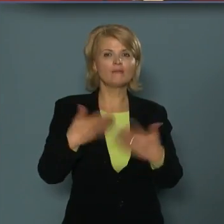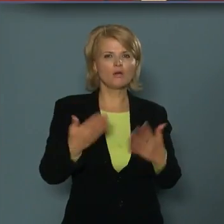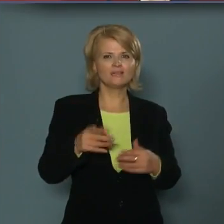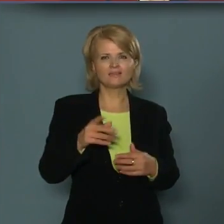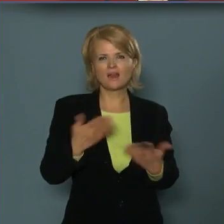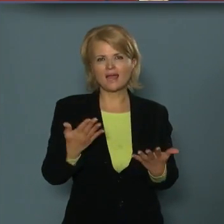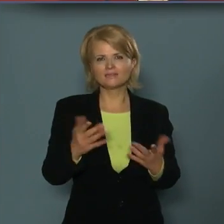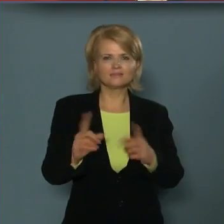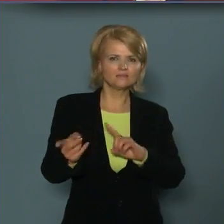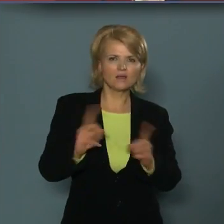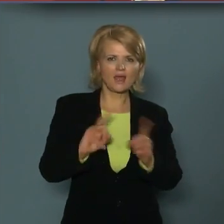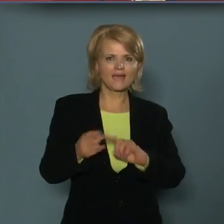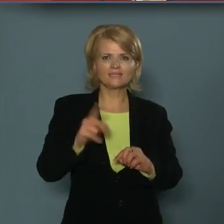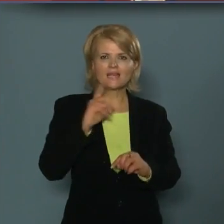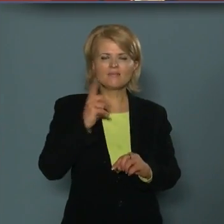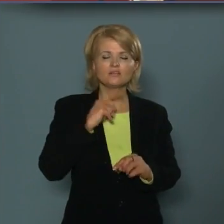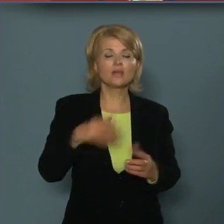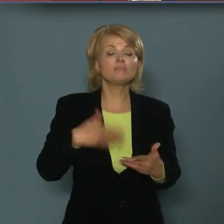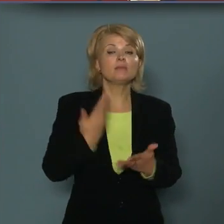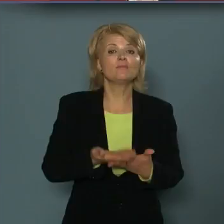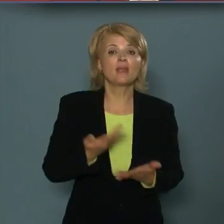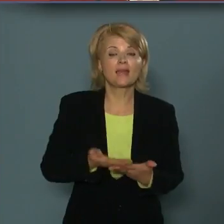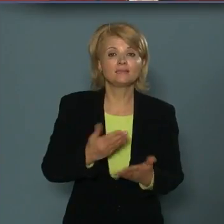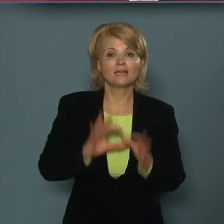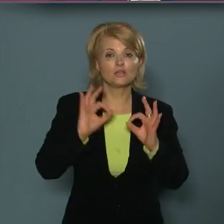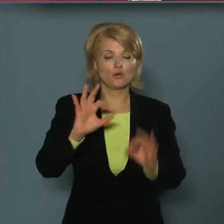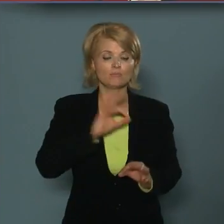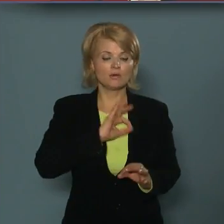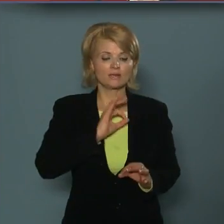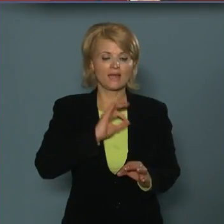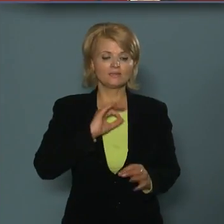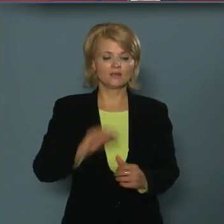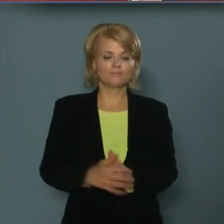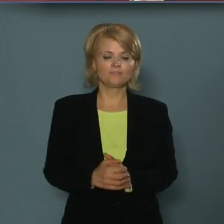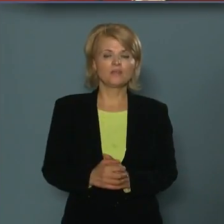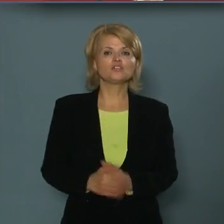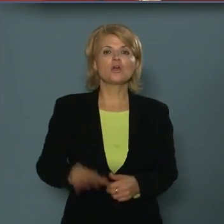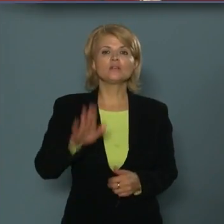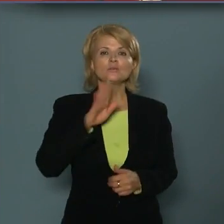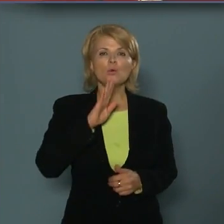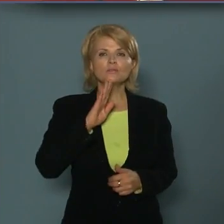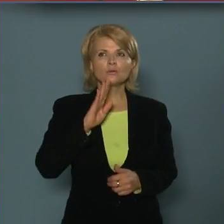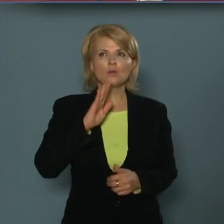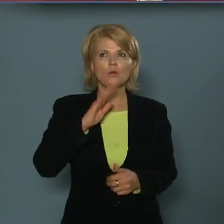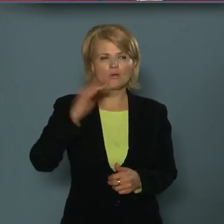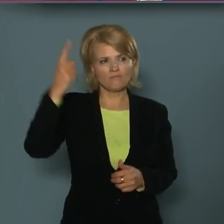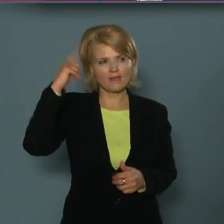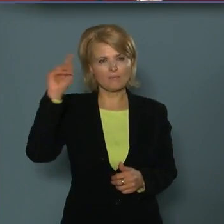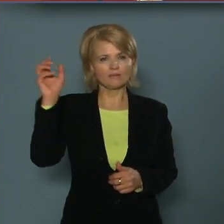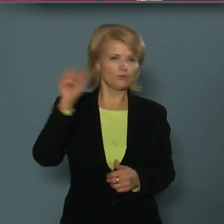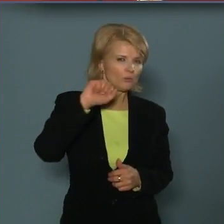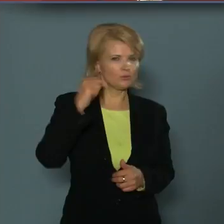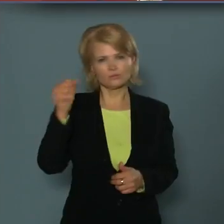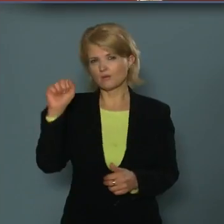kevesebb. Mivé lettél jó barátom? Csak rázom őszülő fejemet, csak